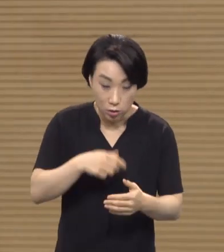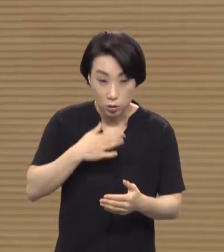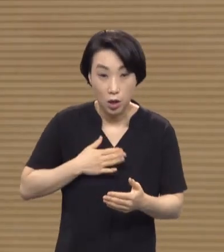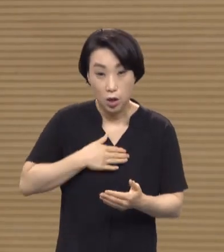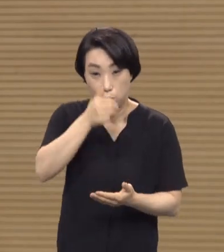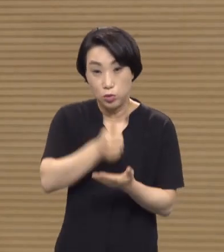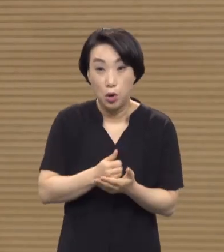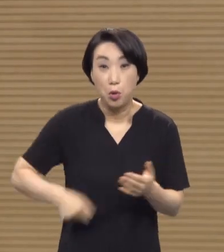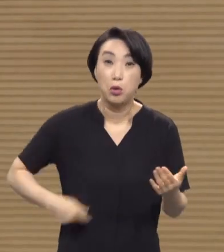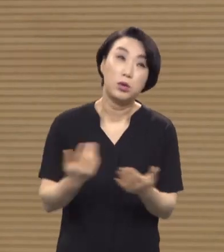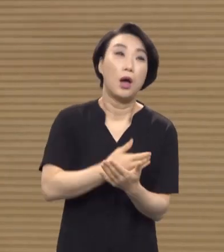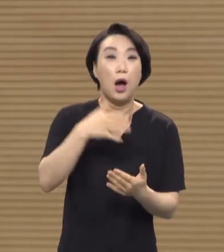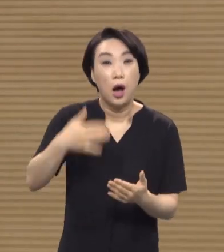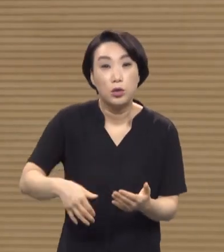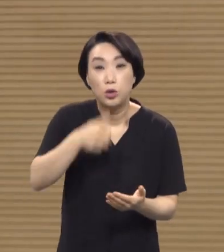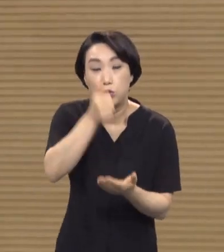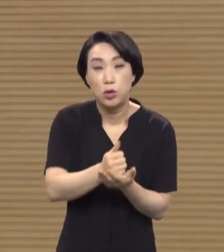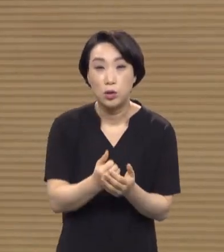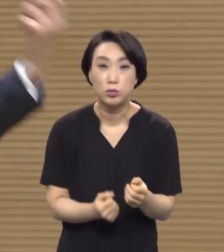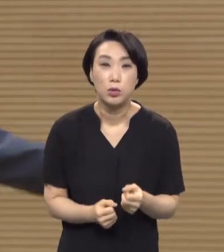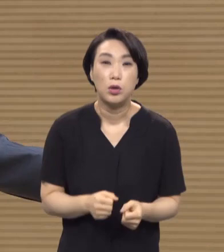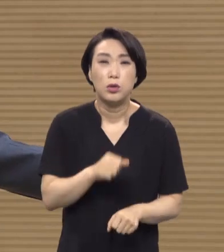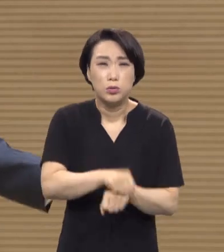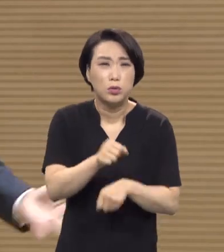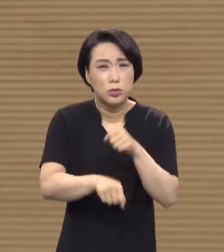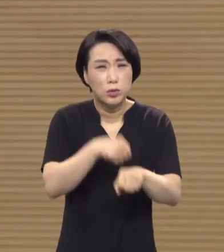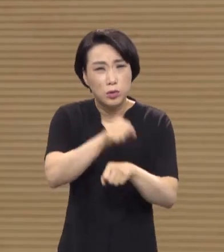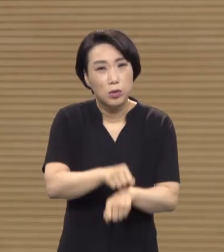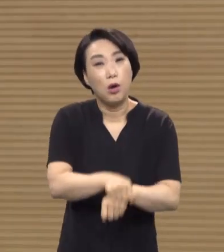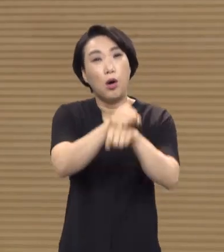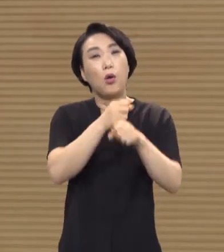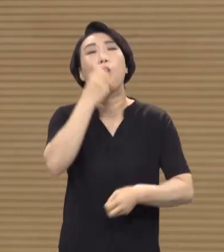죄가 회개치 못한 죄가 적재된 것이 튀어나올 때